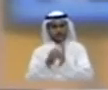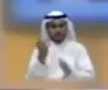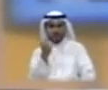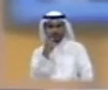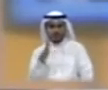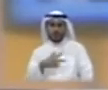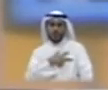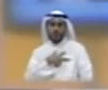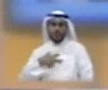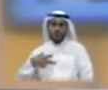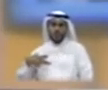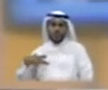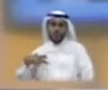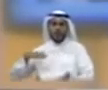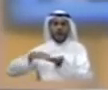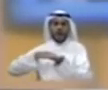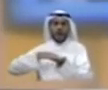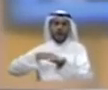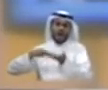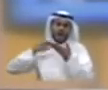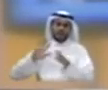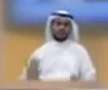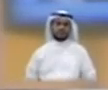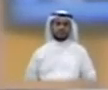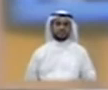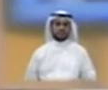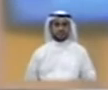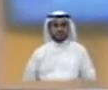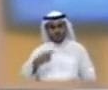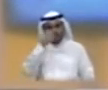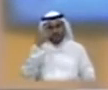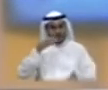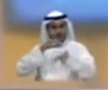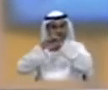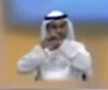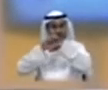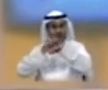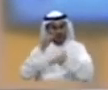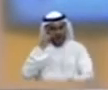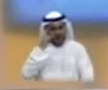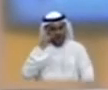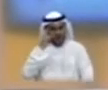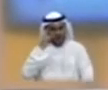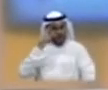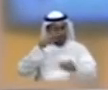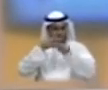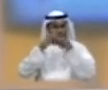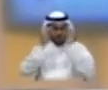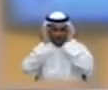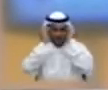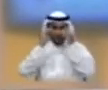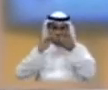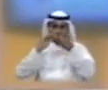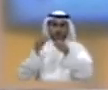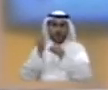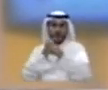تبرع من الحكومة الأرض؟ جميل. دكتور هلال، هل المنكوبين يعني وصلت إليهم الرسالة بأن دولة الكويت تقدم هذه